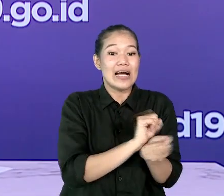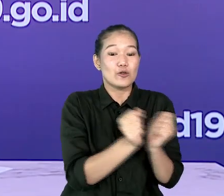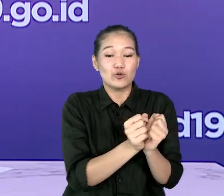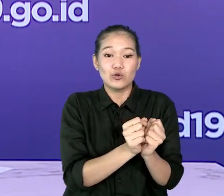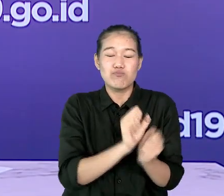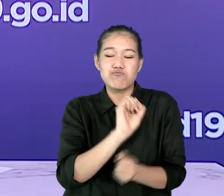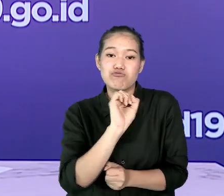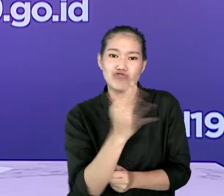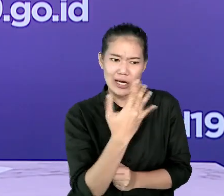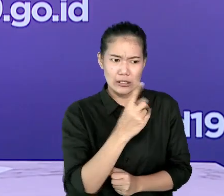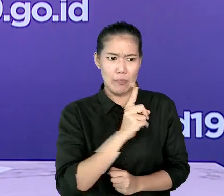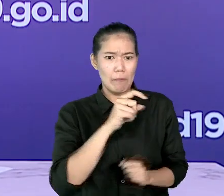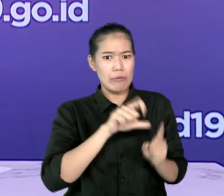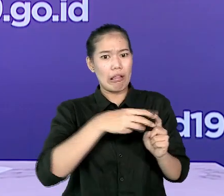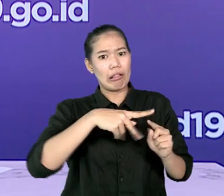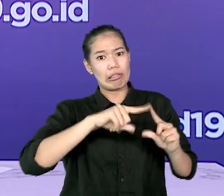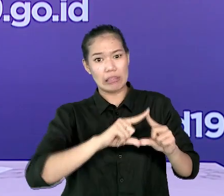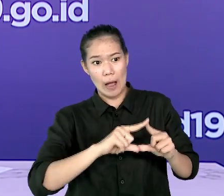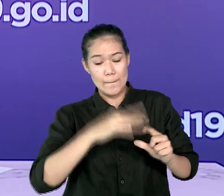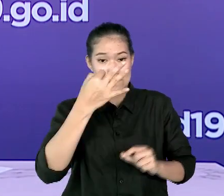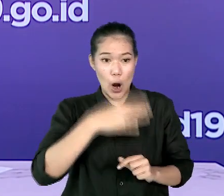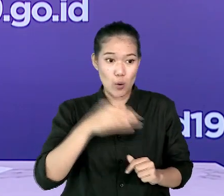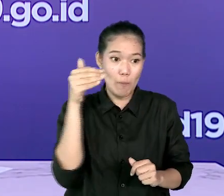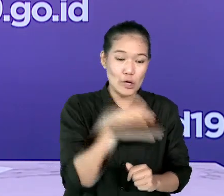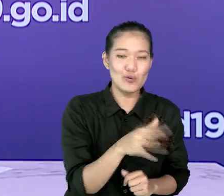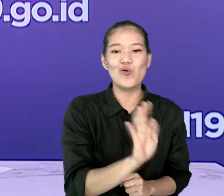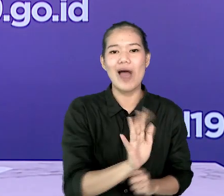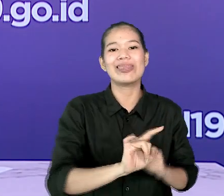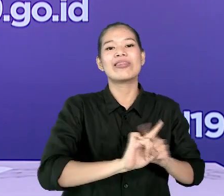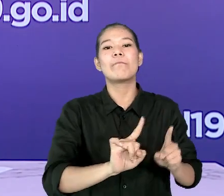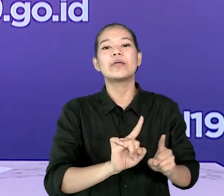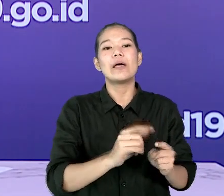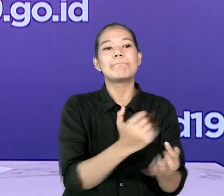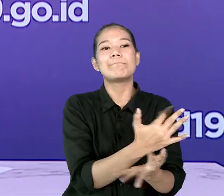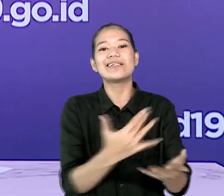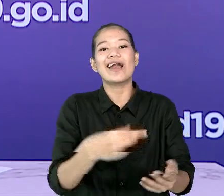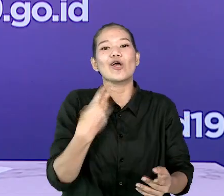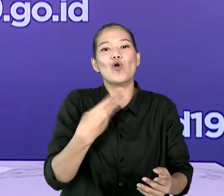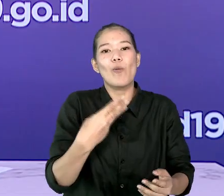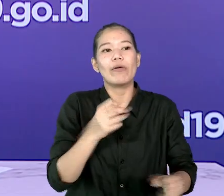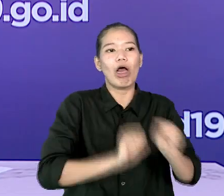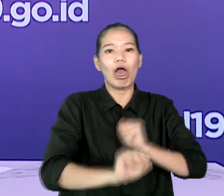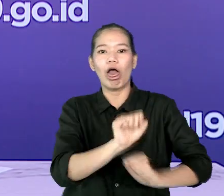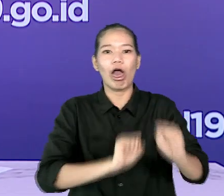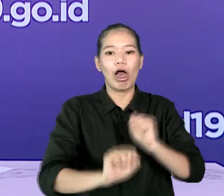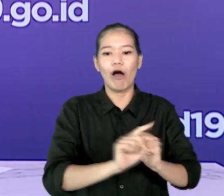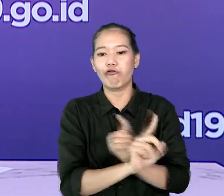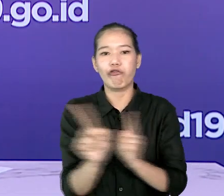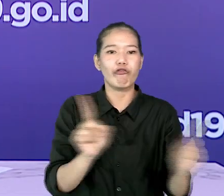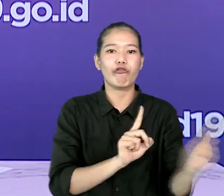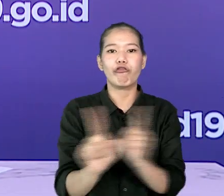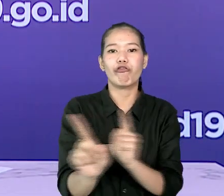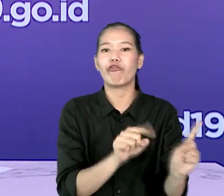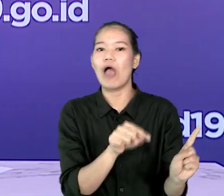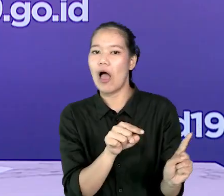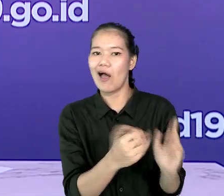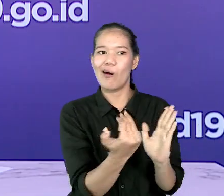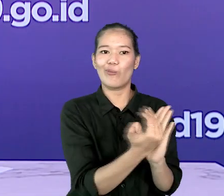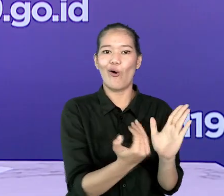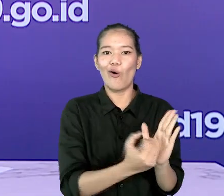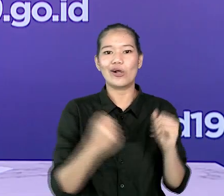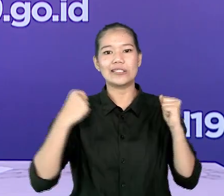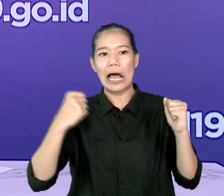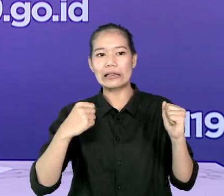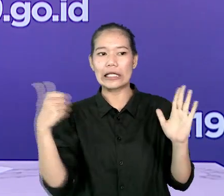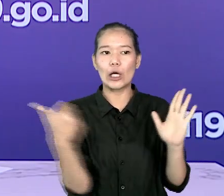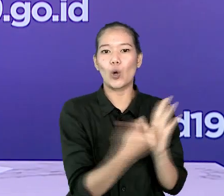akibat dari varian Delta, tetapi akibat aktivitas sosial ekonomi masyarakat yang tidak diimbangi dengan pelaksanaan